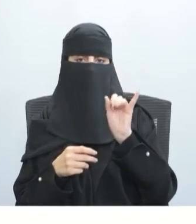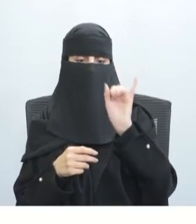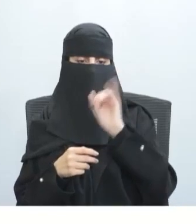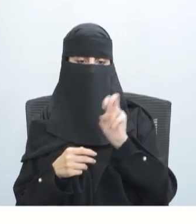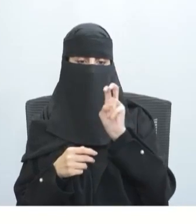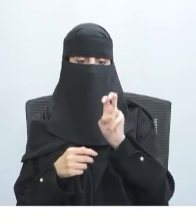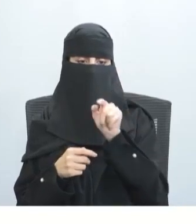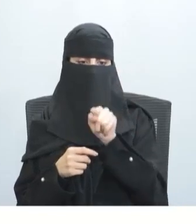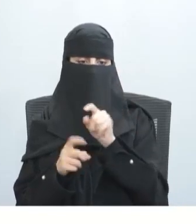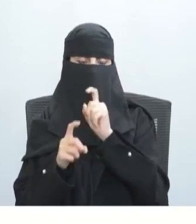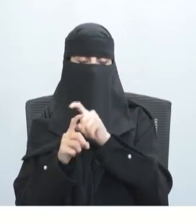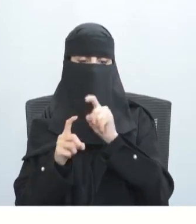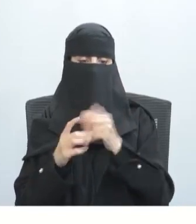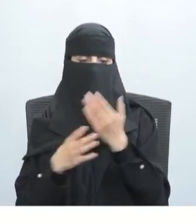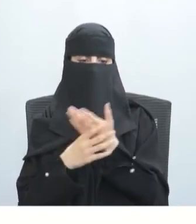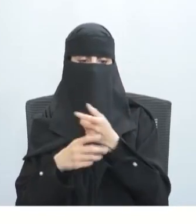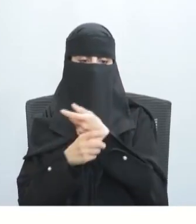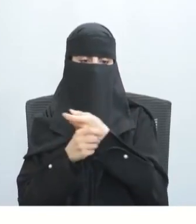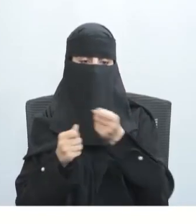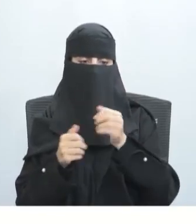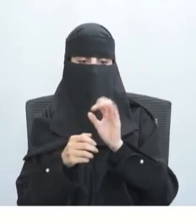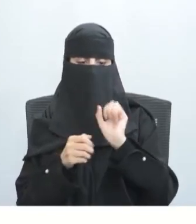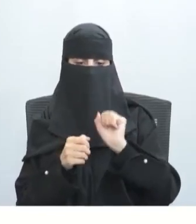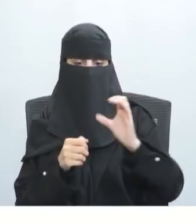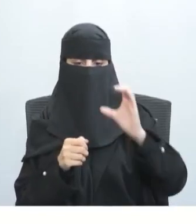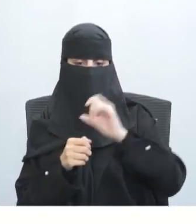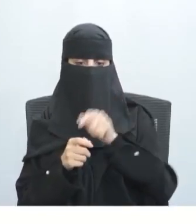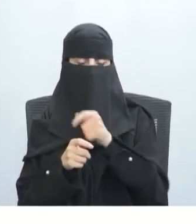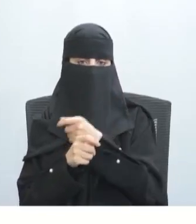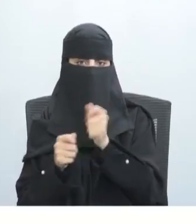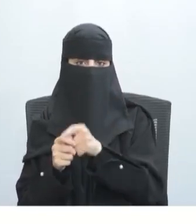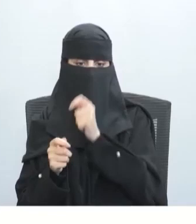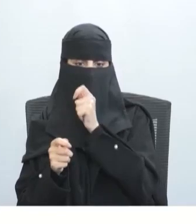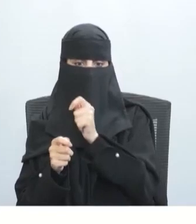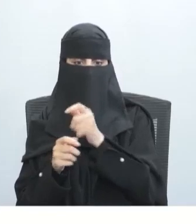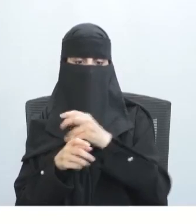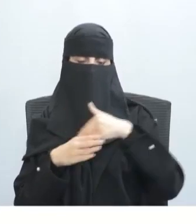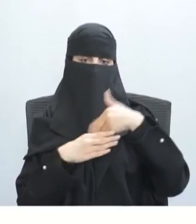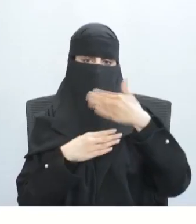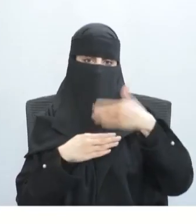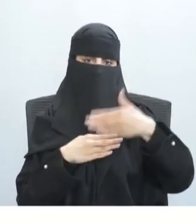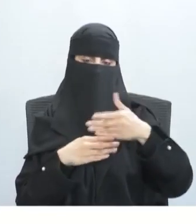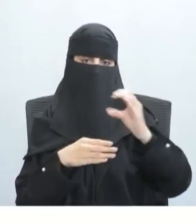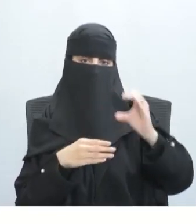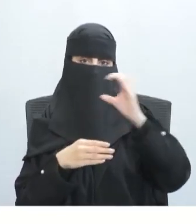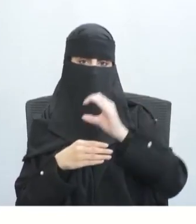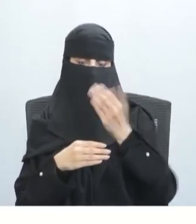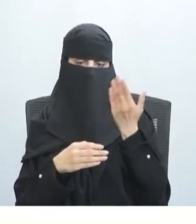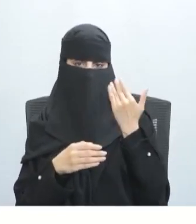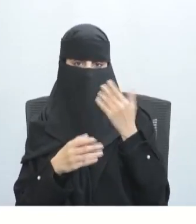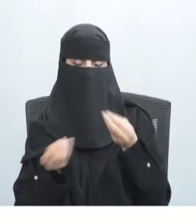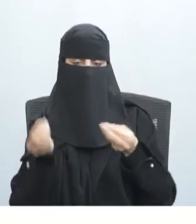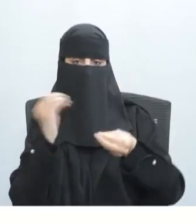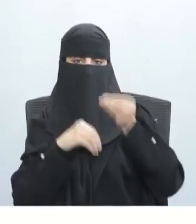الحسابات توفير التابعه للبنوك التجاريه او غيرها هي نسب تراكميه بمعنى السنه الاولى 5% السنه الثانيه سيضاف لها